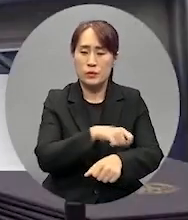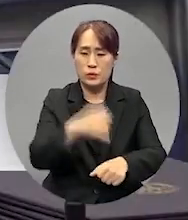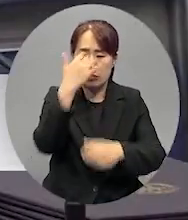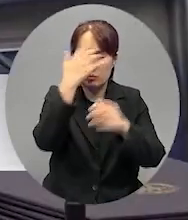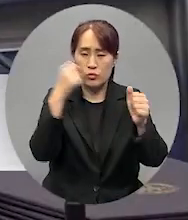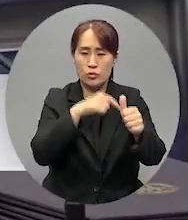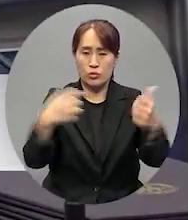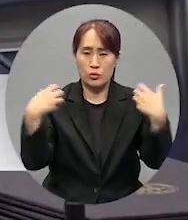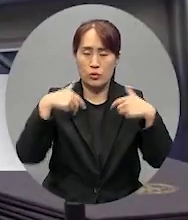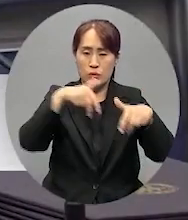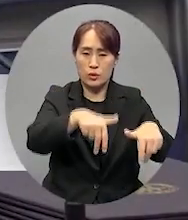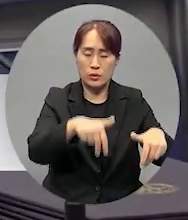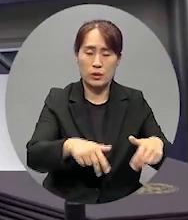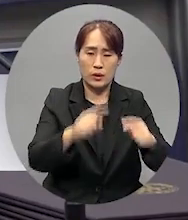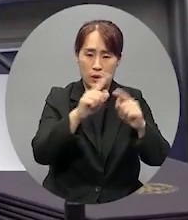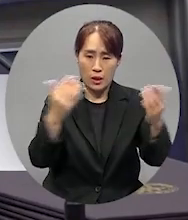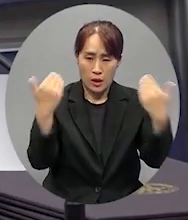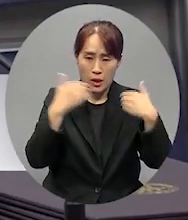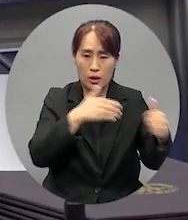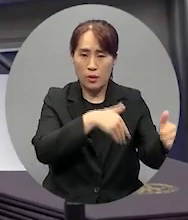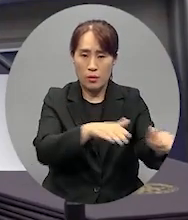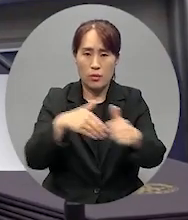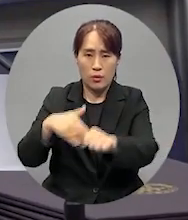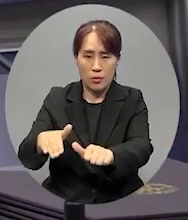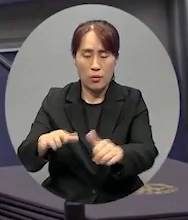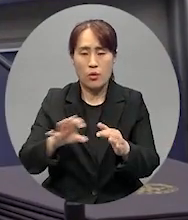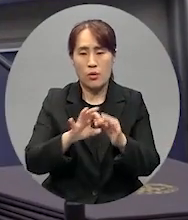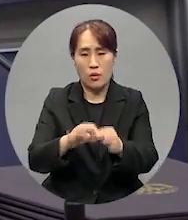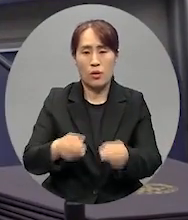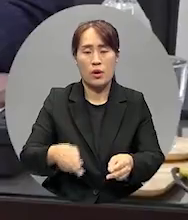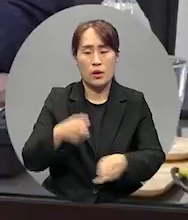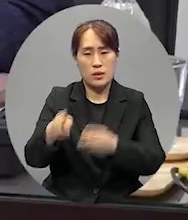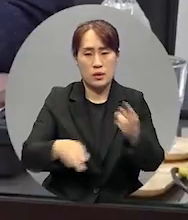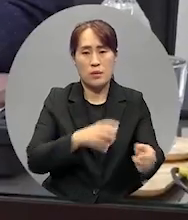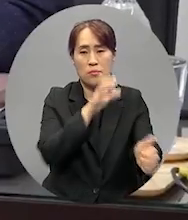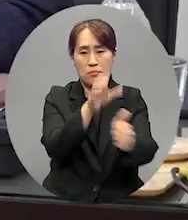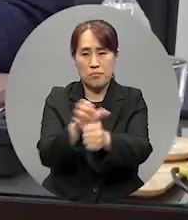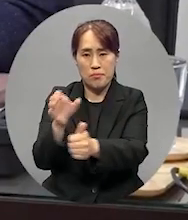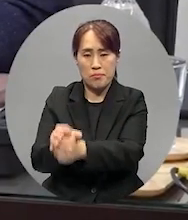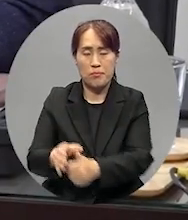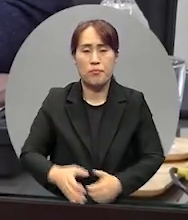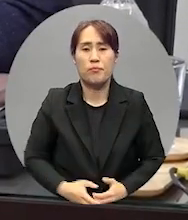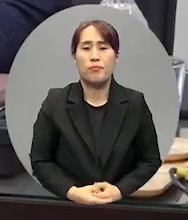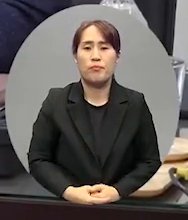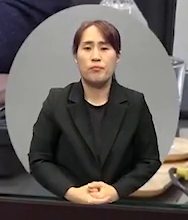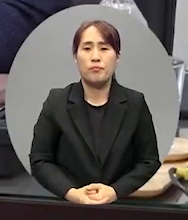충북교육청 직원이 각 대학에 파견돼 연계 사업 부서에 배치됩니다